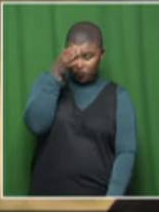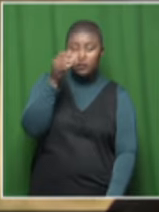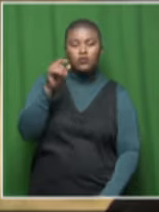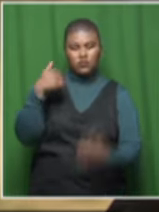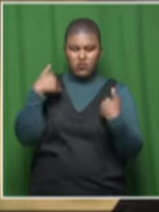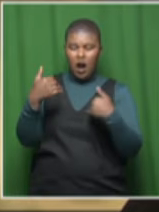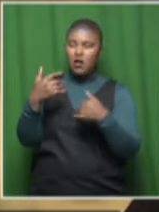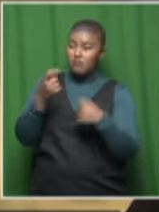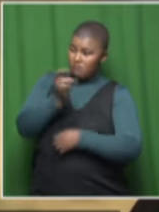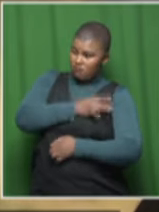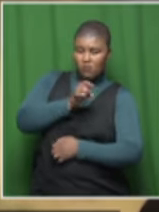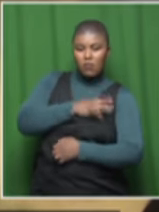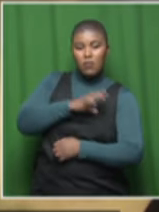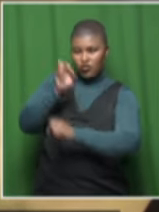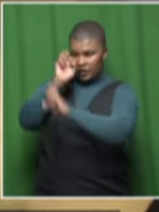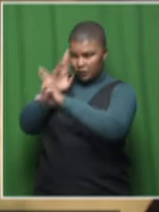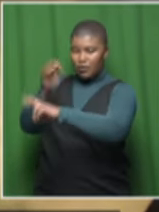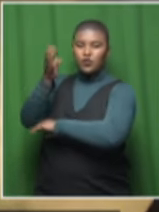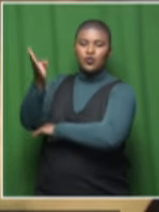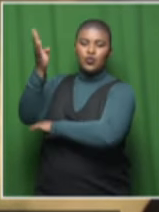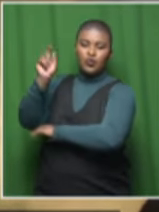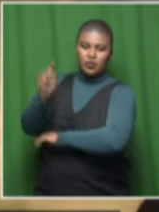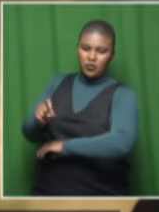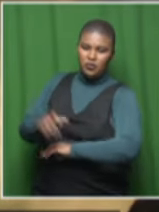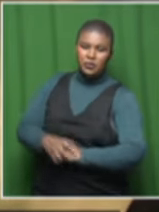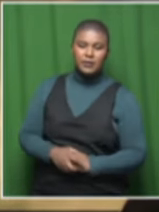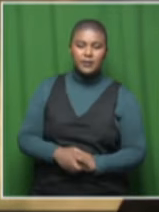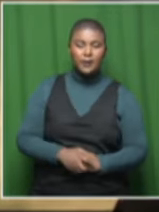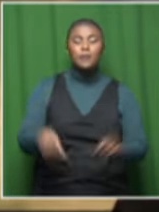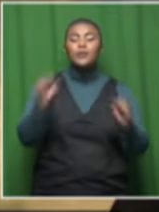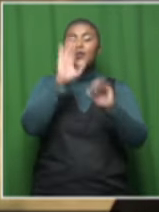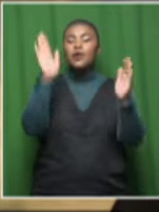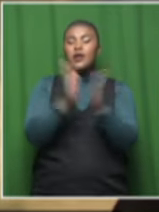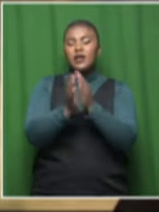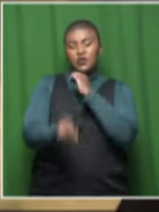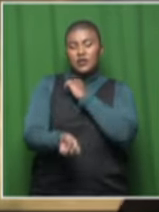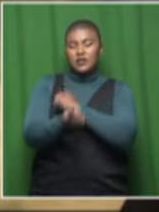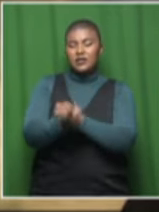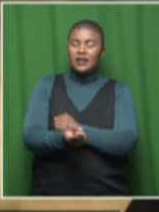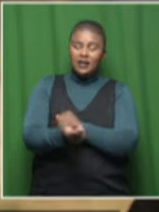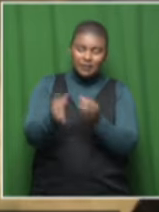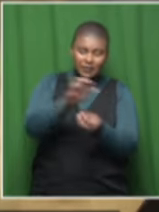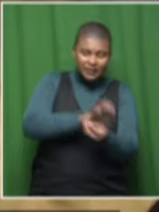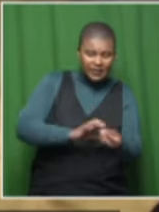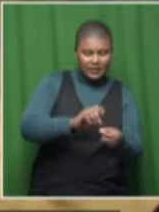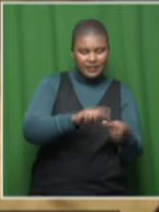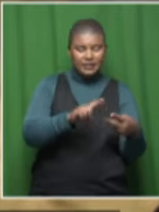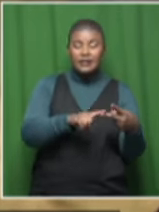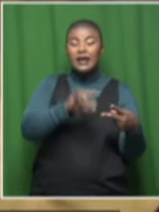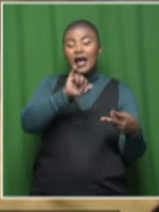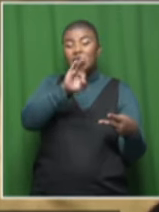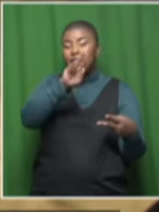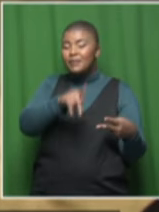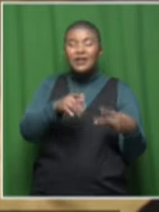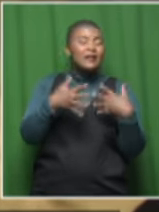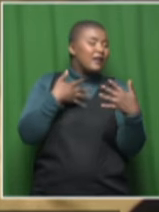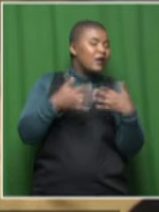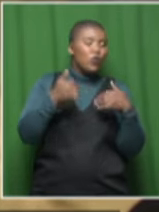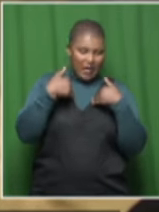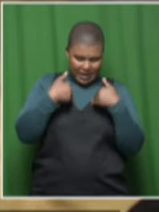enkulu abeyiphethe ukuthi yonke into uma yezokwenzeka emndenini noma enhlanganweni aqale ngomkhuleko. Sithi